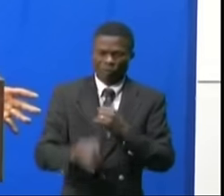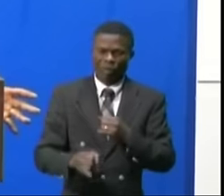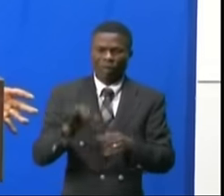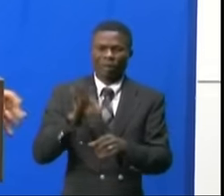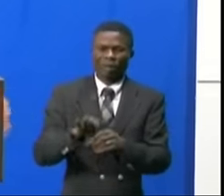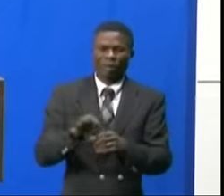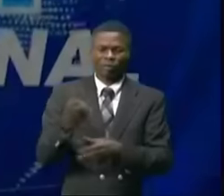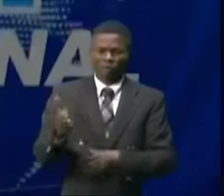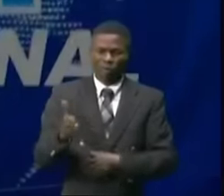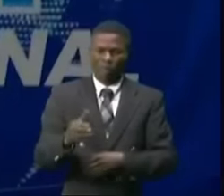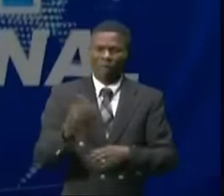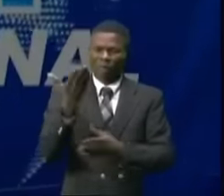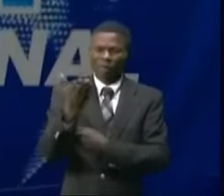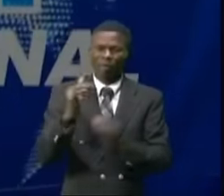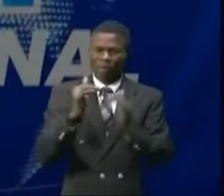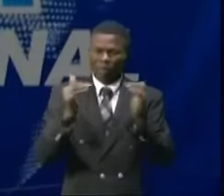vote.